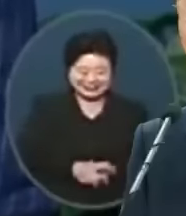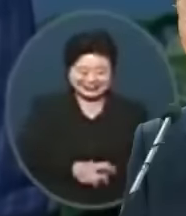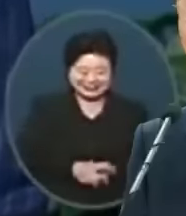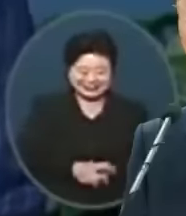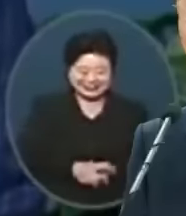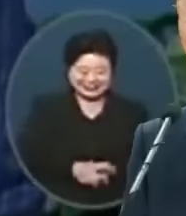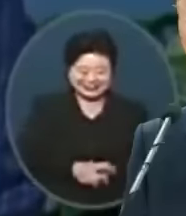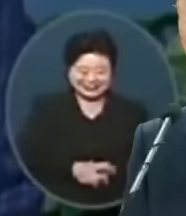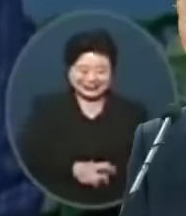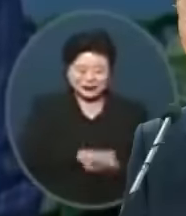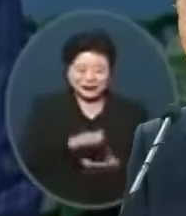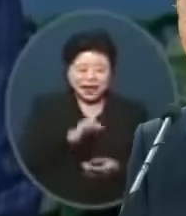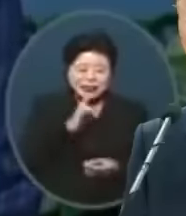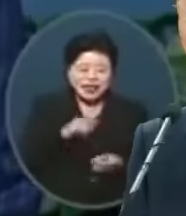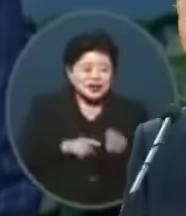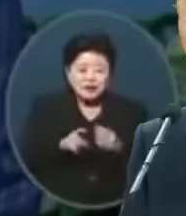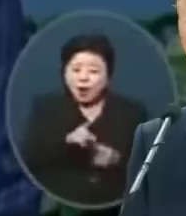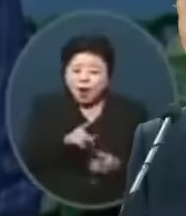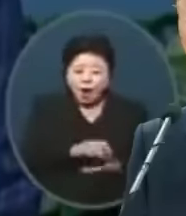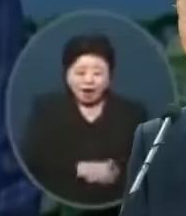그럼 우리는 왜 안 되노?